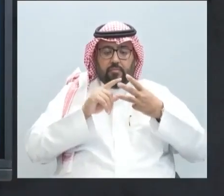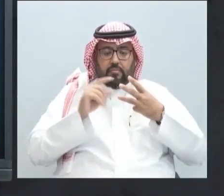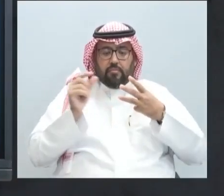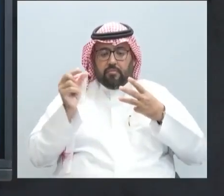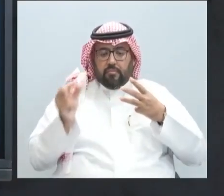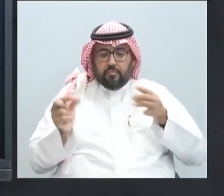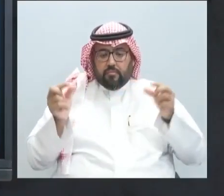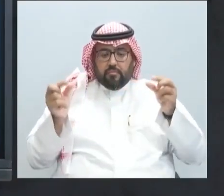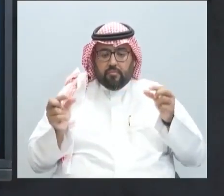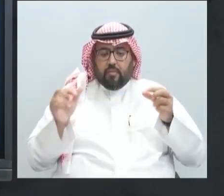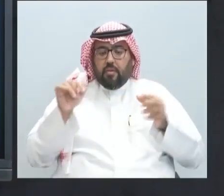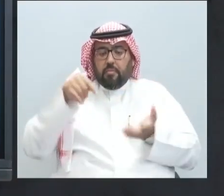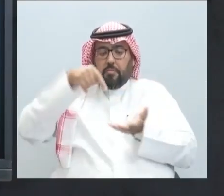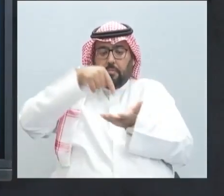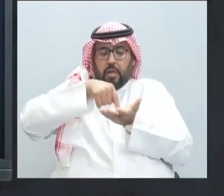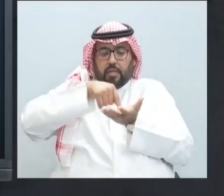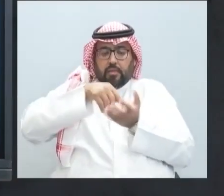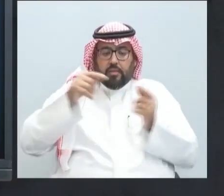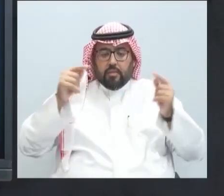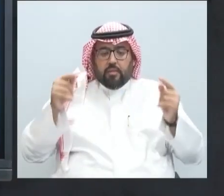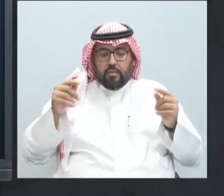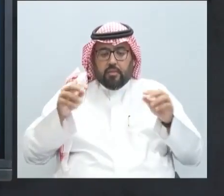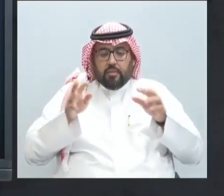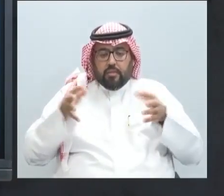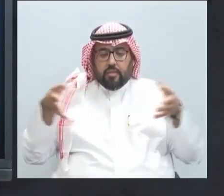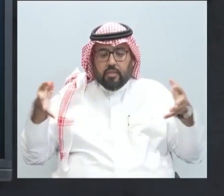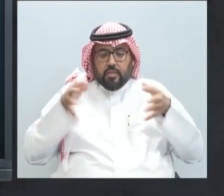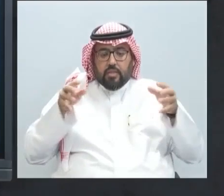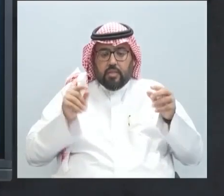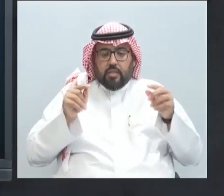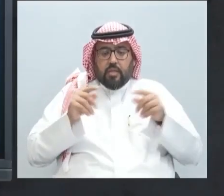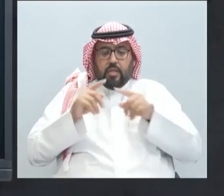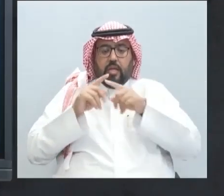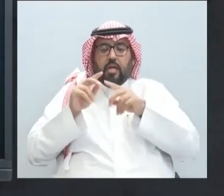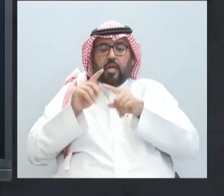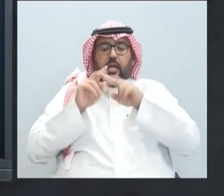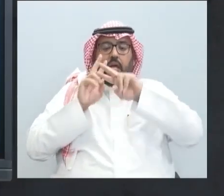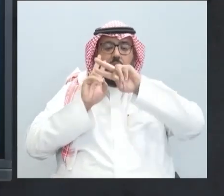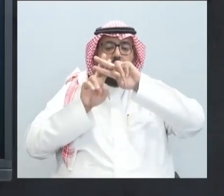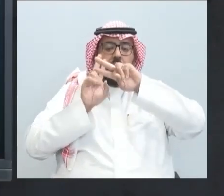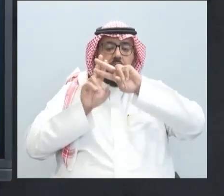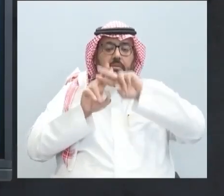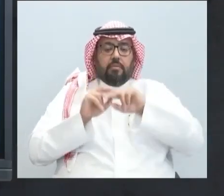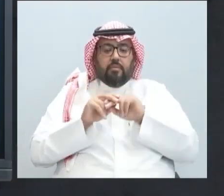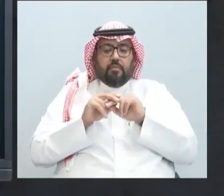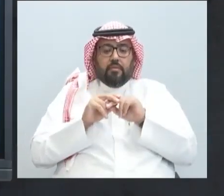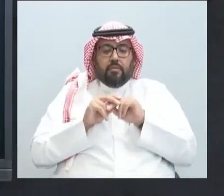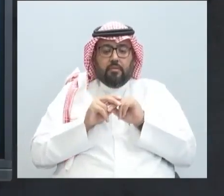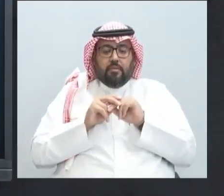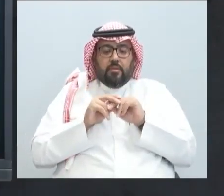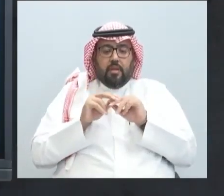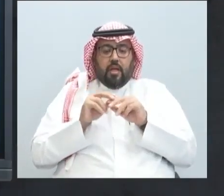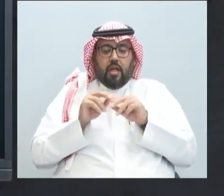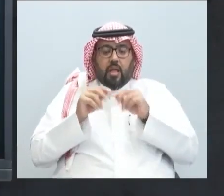الجزء هو عباره عن المركزات هذه الخيوط التي تظهر معنا على شكل نجمه نسميها النجم وايضا نتكل او الالياف